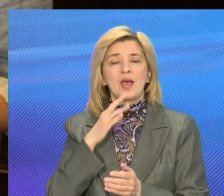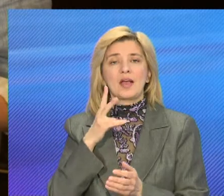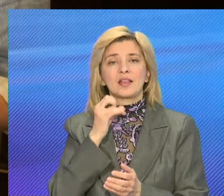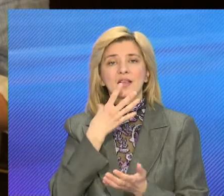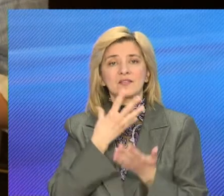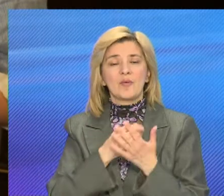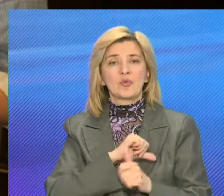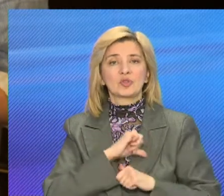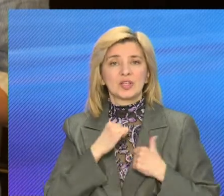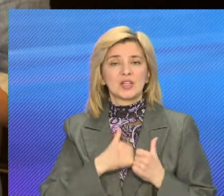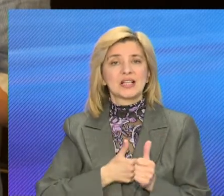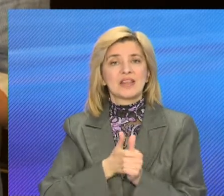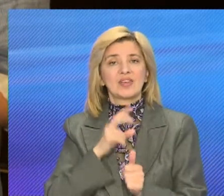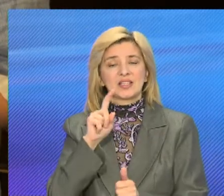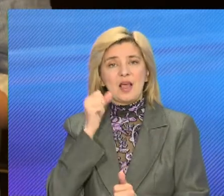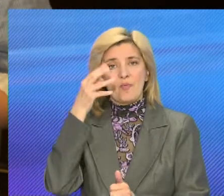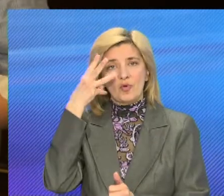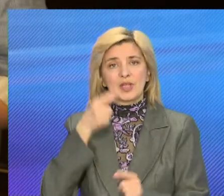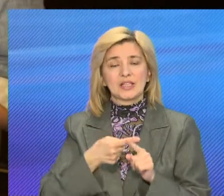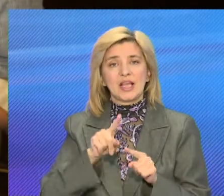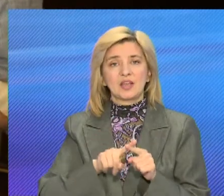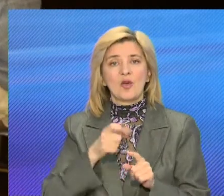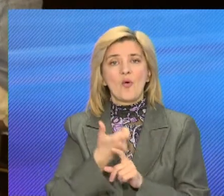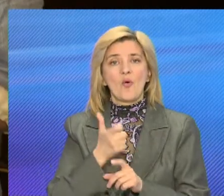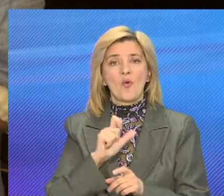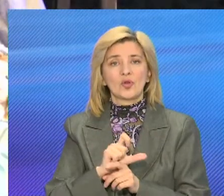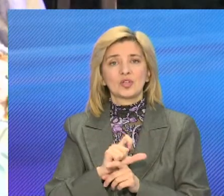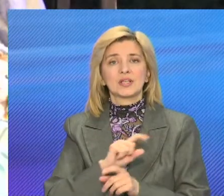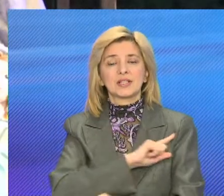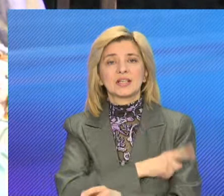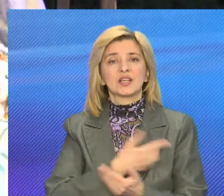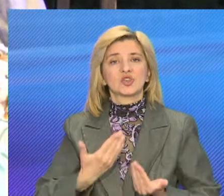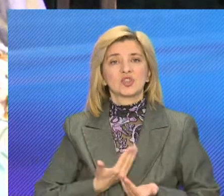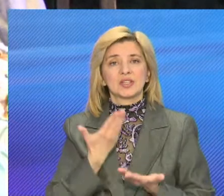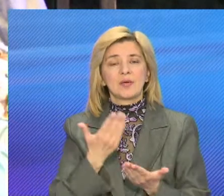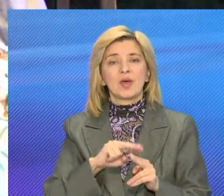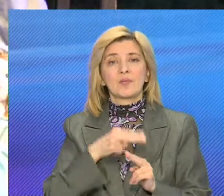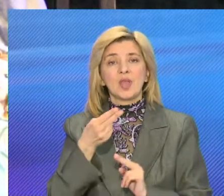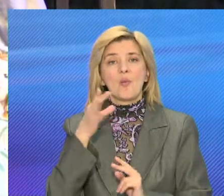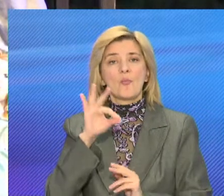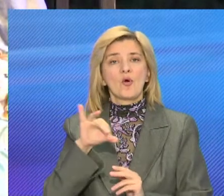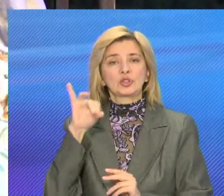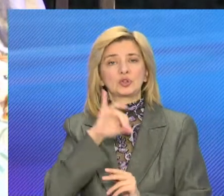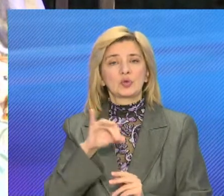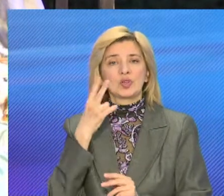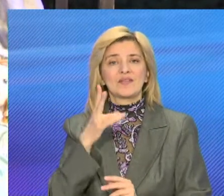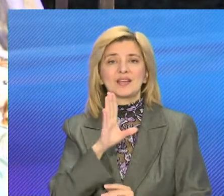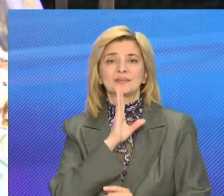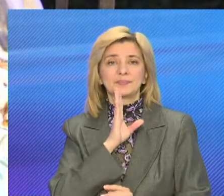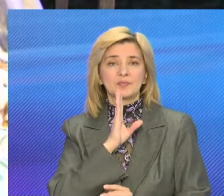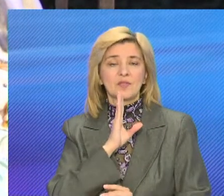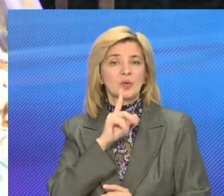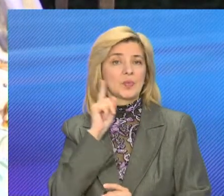Вот. Следовали за модой. И за это очень сильно жизнь им отомстила. По сюжете две юные особы не принимают женихов,